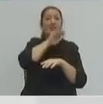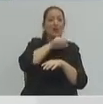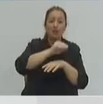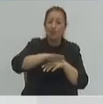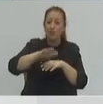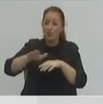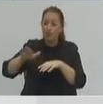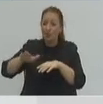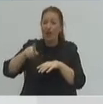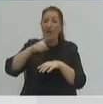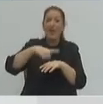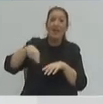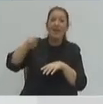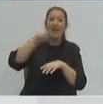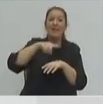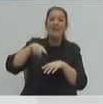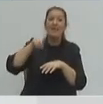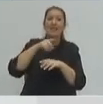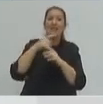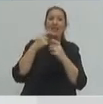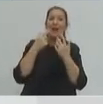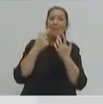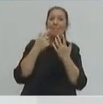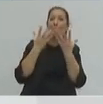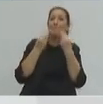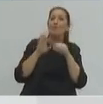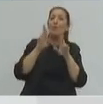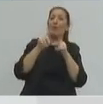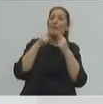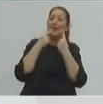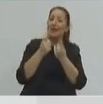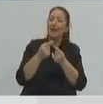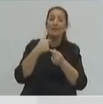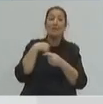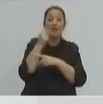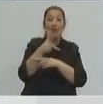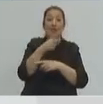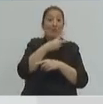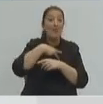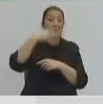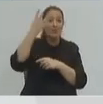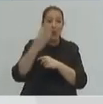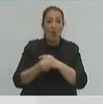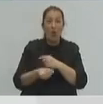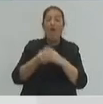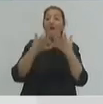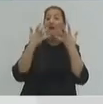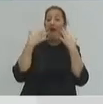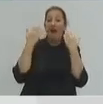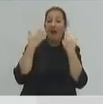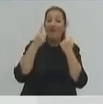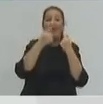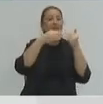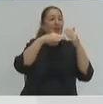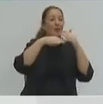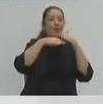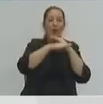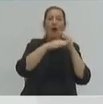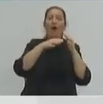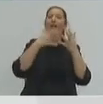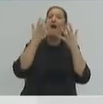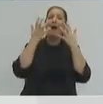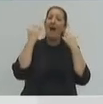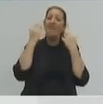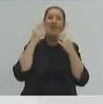de yaranamıyoruz dedim. Şimdi bizim esasında ilçe belediyesi olarak hayvan barınağı, hayvan